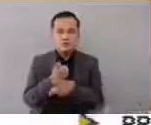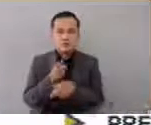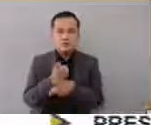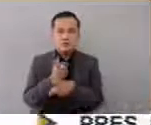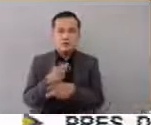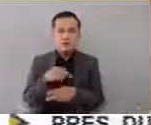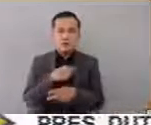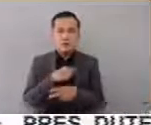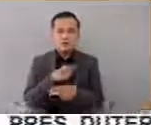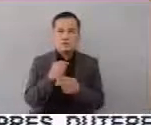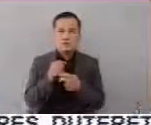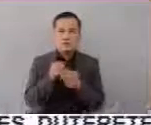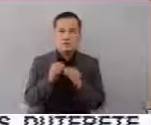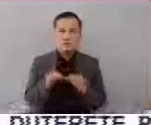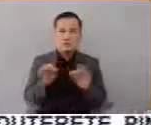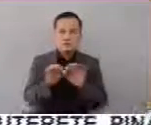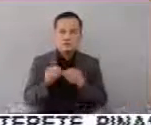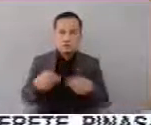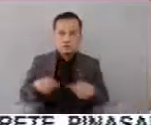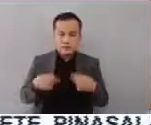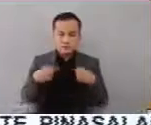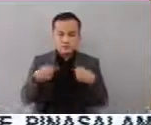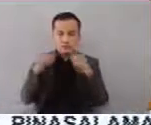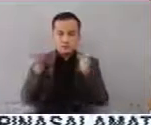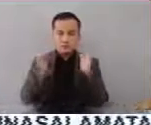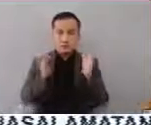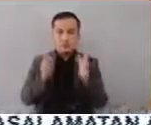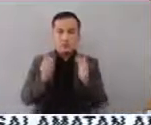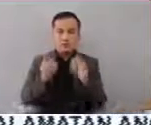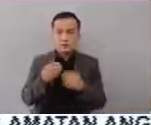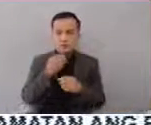were facilitating the importation of drugs.